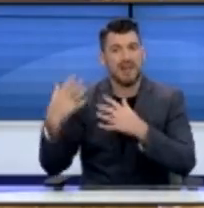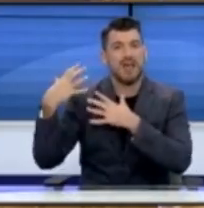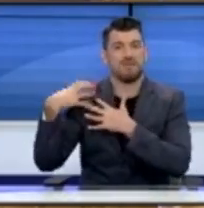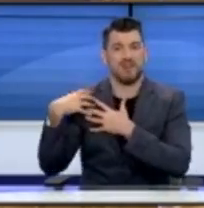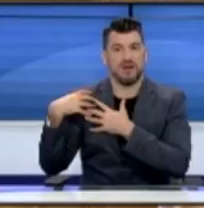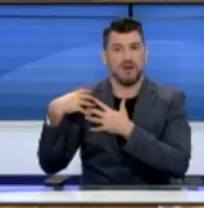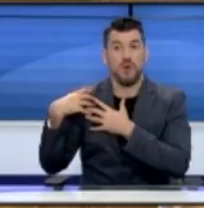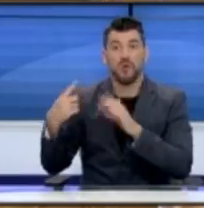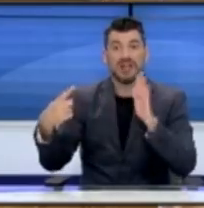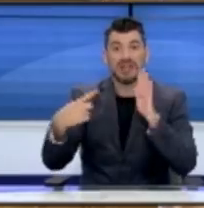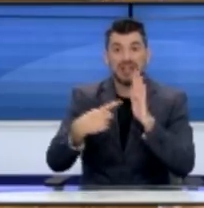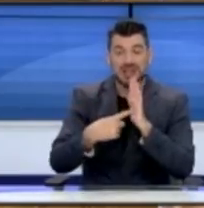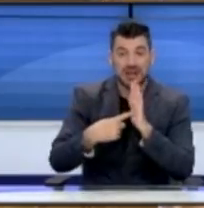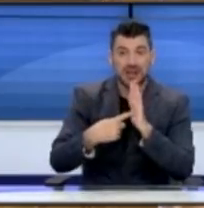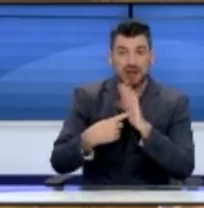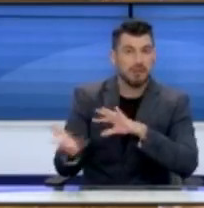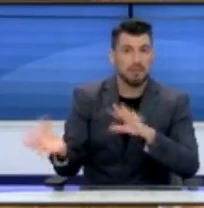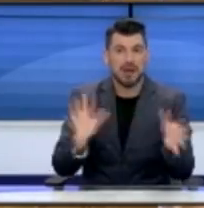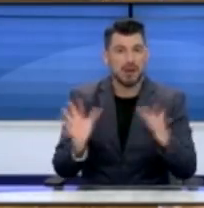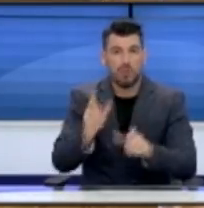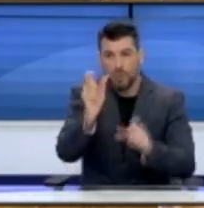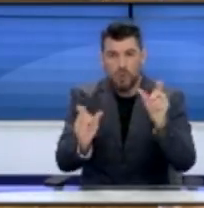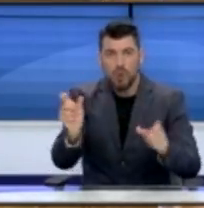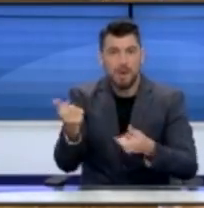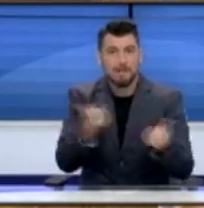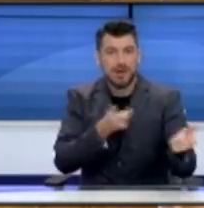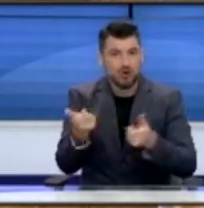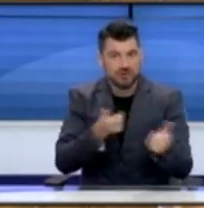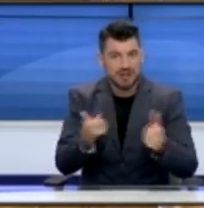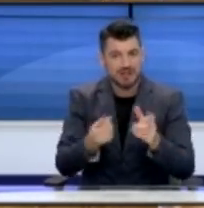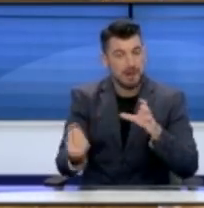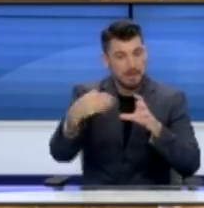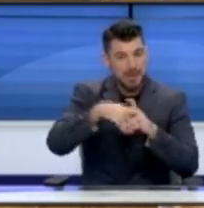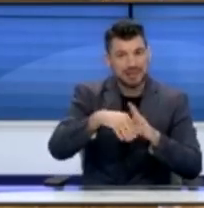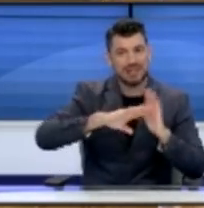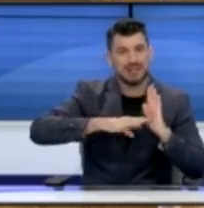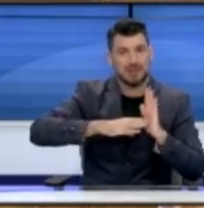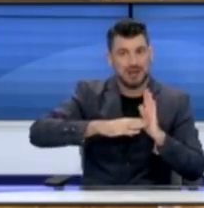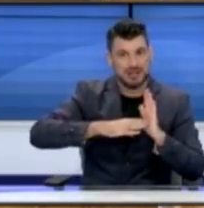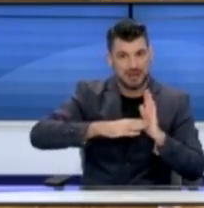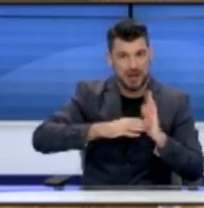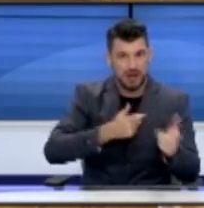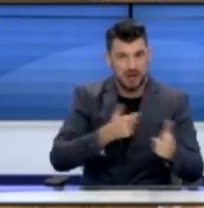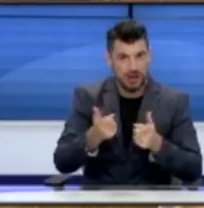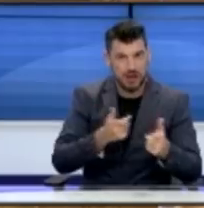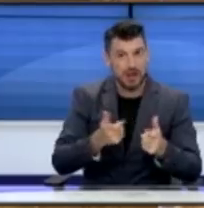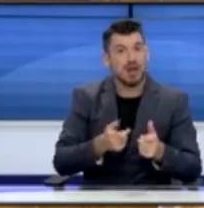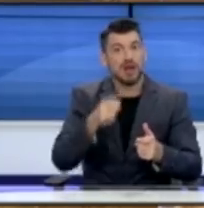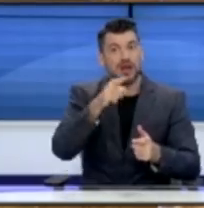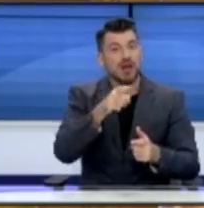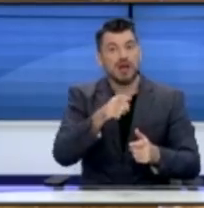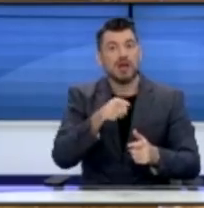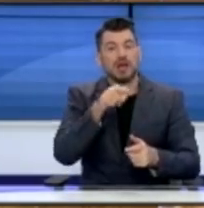ότι 1.000 περίπου πυροσβέστες στελεχώνουν τις υπηρεσίες και τα κλιμάκια στα αεροδρόμια της